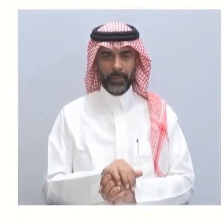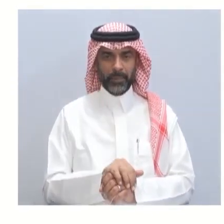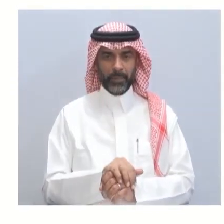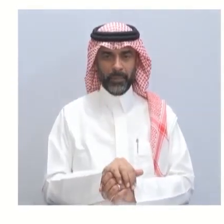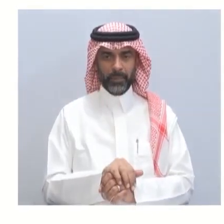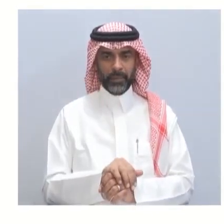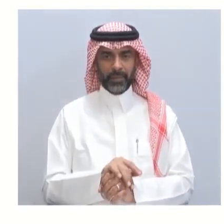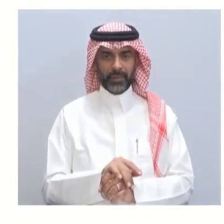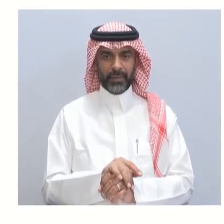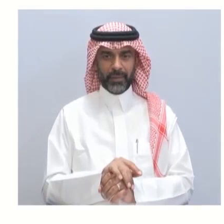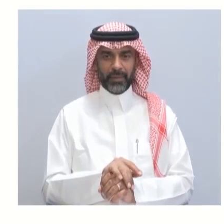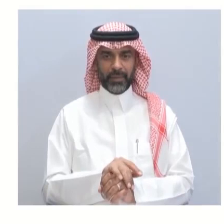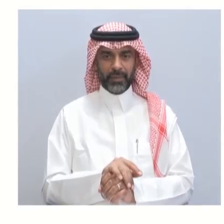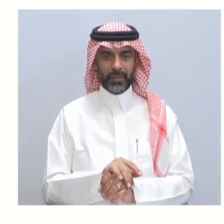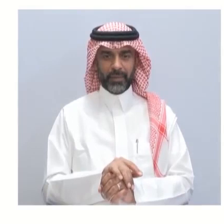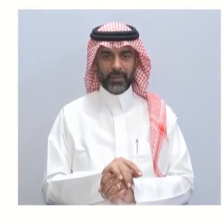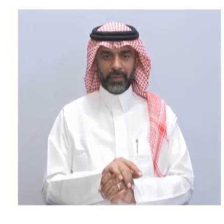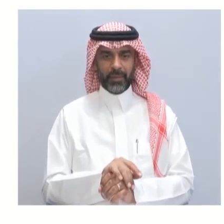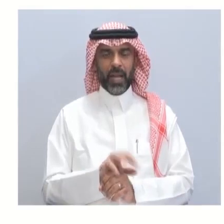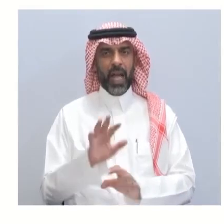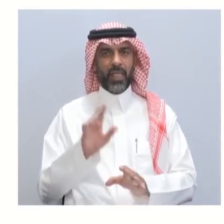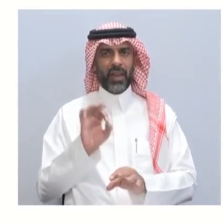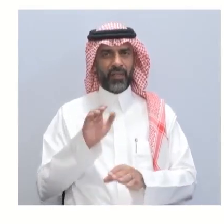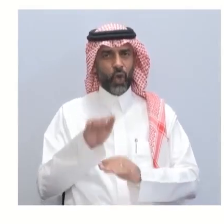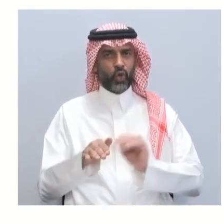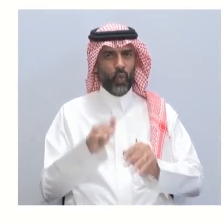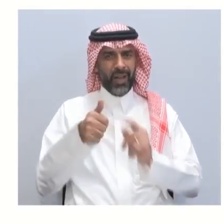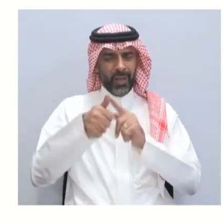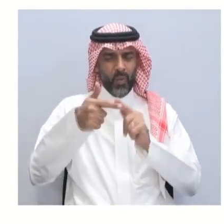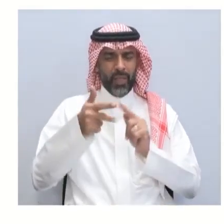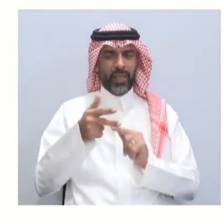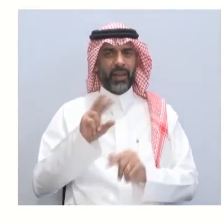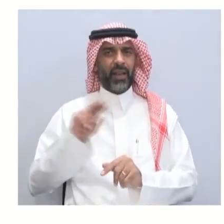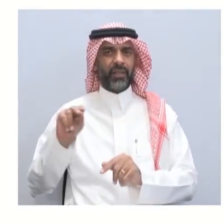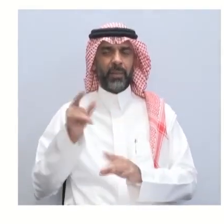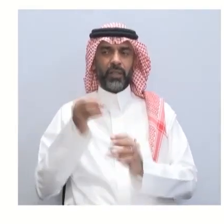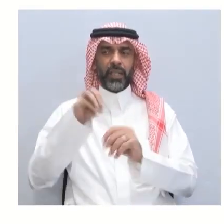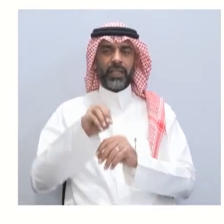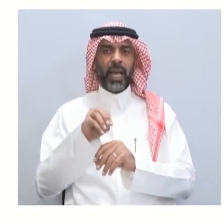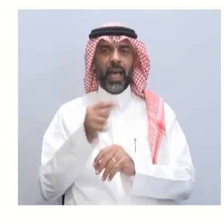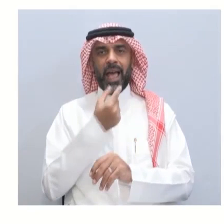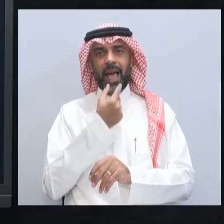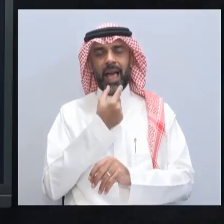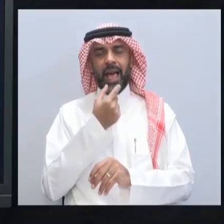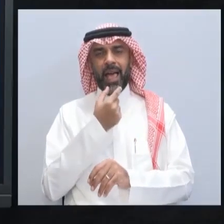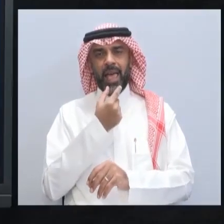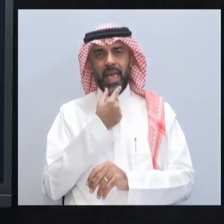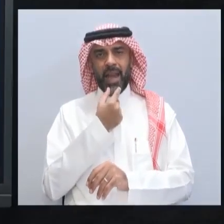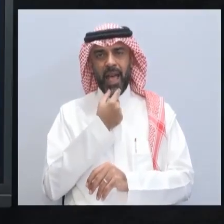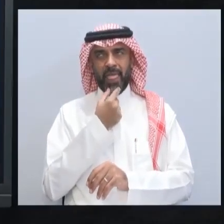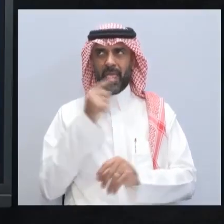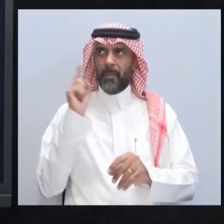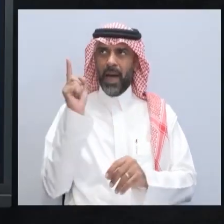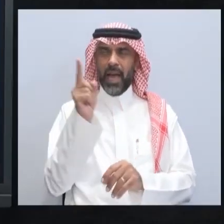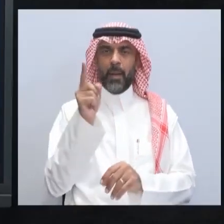الخطوه السابقه هو تعريف متغير ونسميه رياض هايلايت اربيك او باللغه العربيه